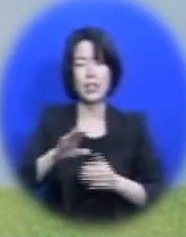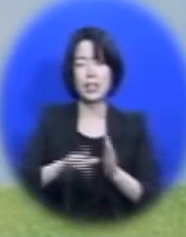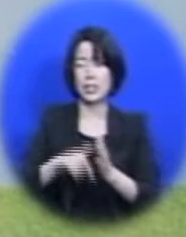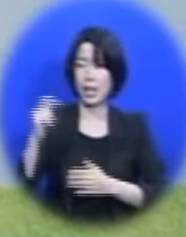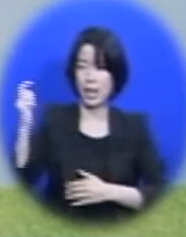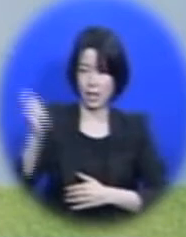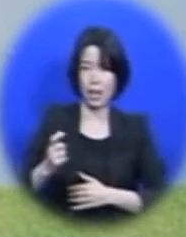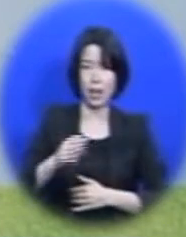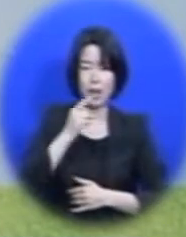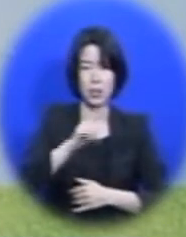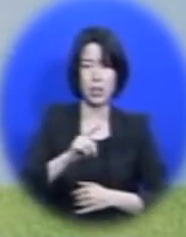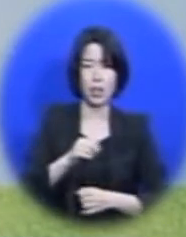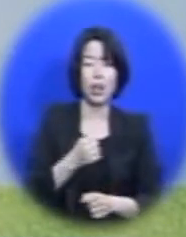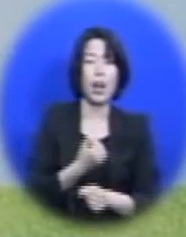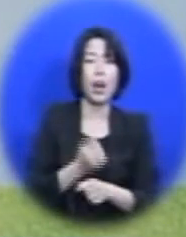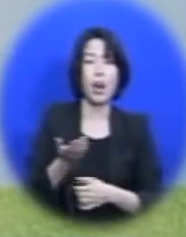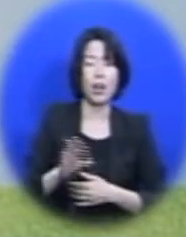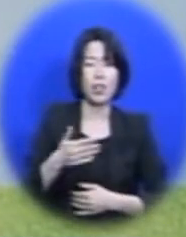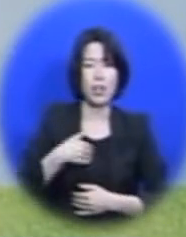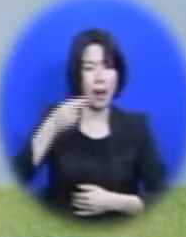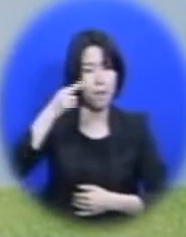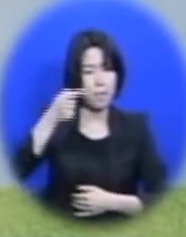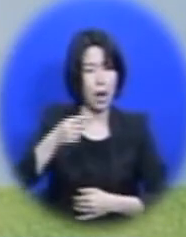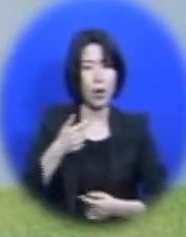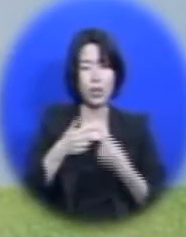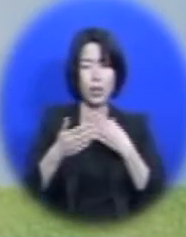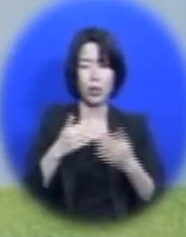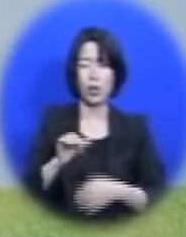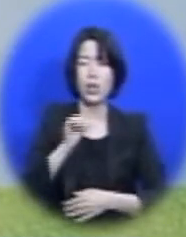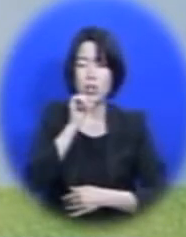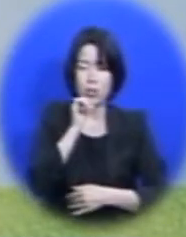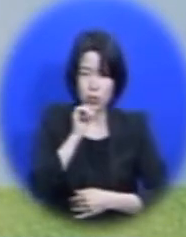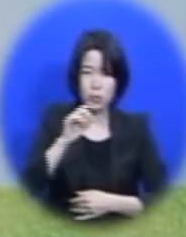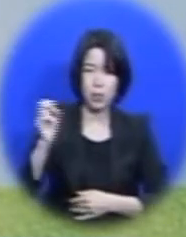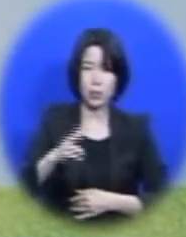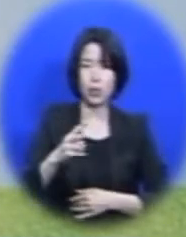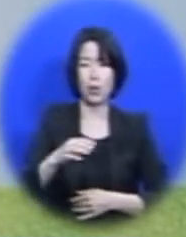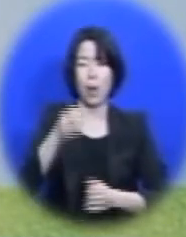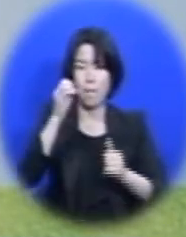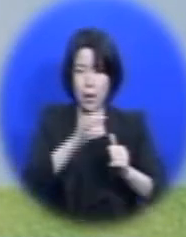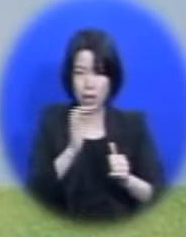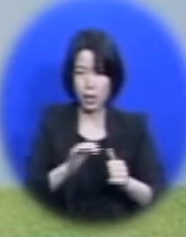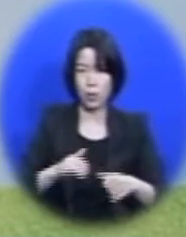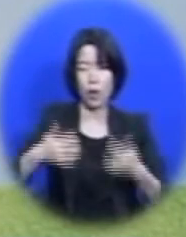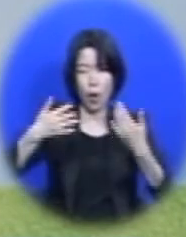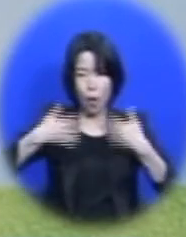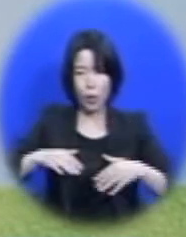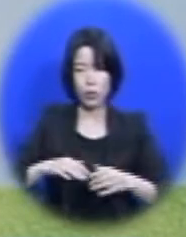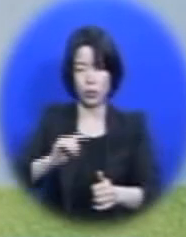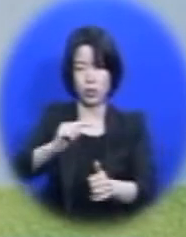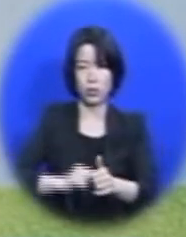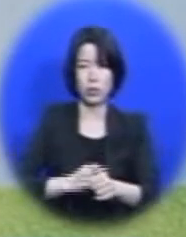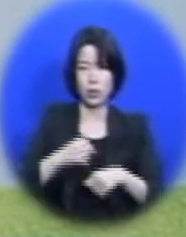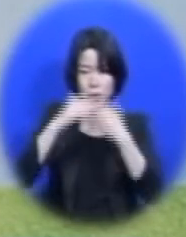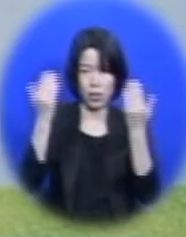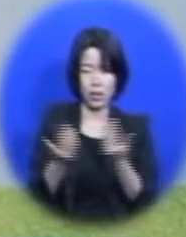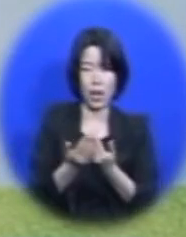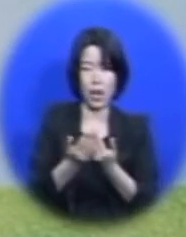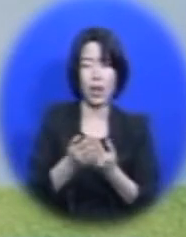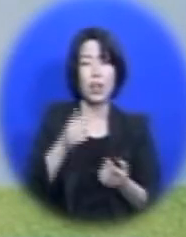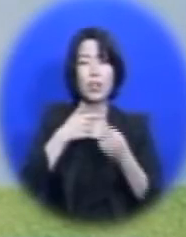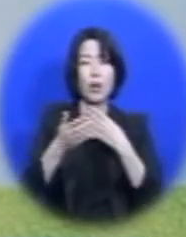강함이라 하였는데 나는 바울이 겪었던 궁핍도 박해도 곤고도 스스로 다 겪을 수